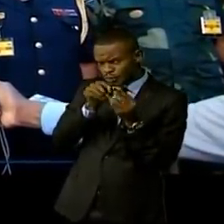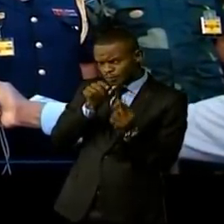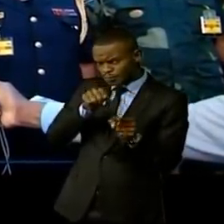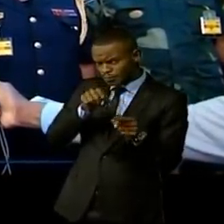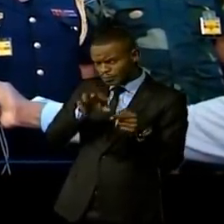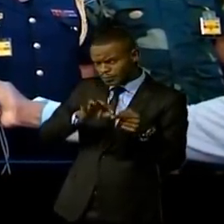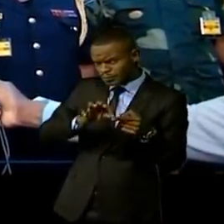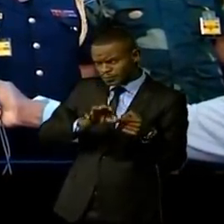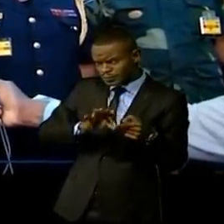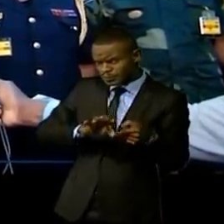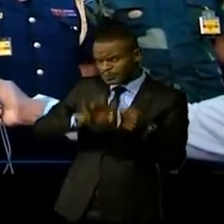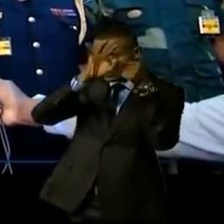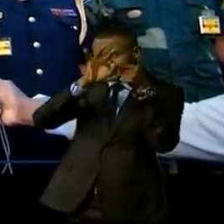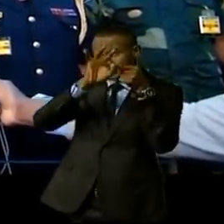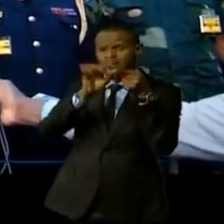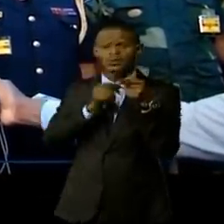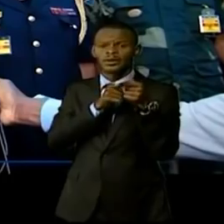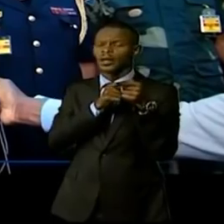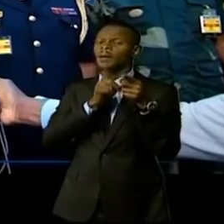l'évaluation